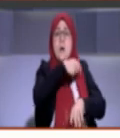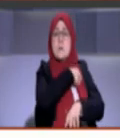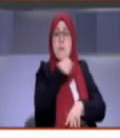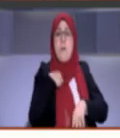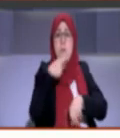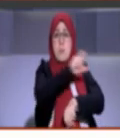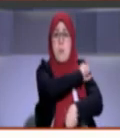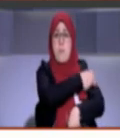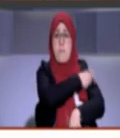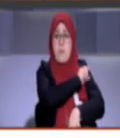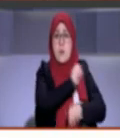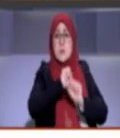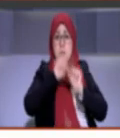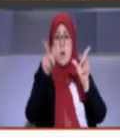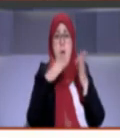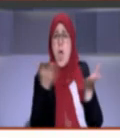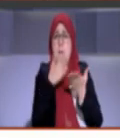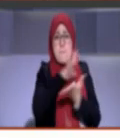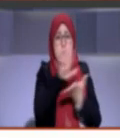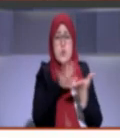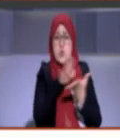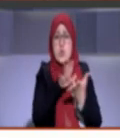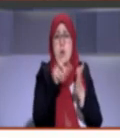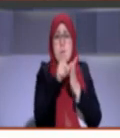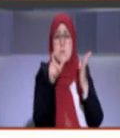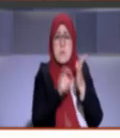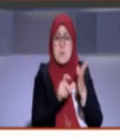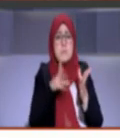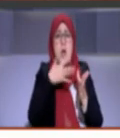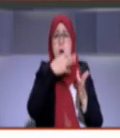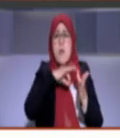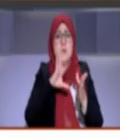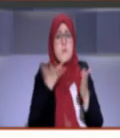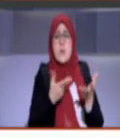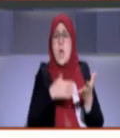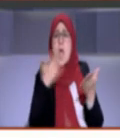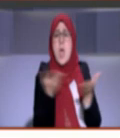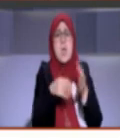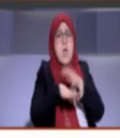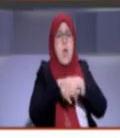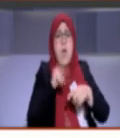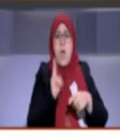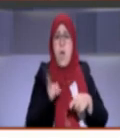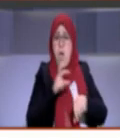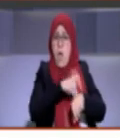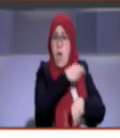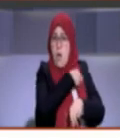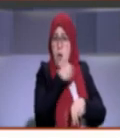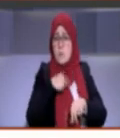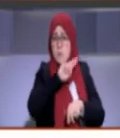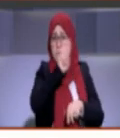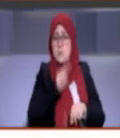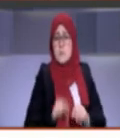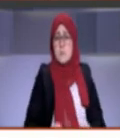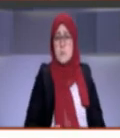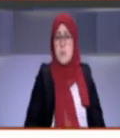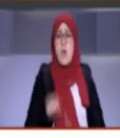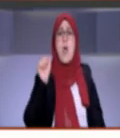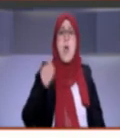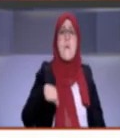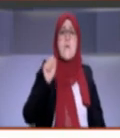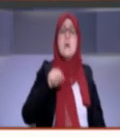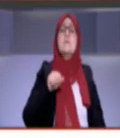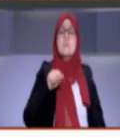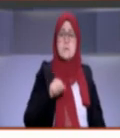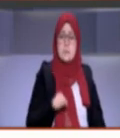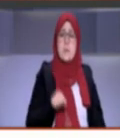هل ظهرت أي مشكلات من أي نوع فيما يتعلق بنقص في أي شيء؟ في الحقيقة لسه ألمانيا بتعاني شوية من نقص